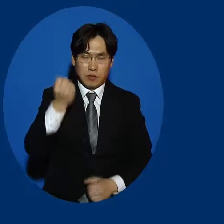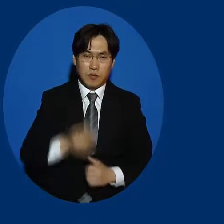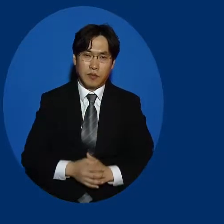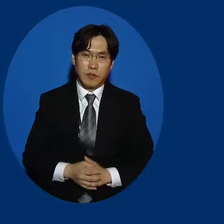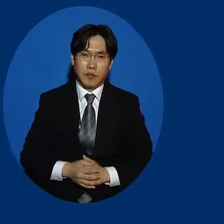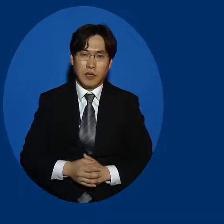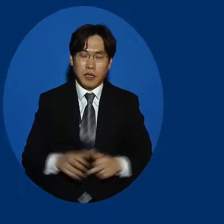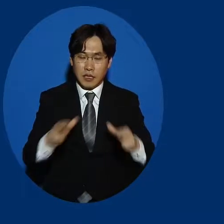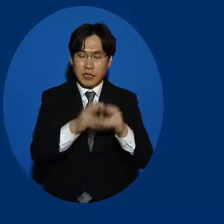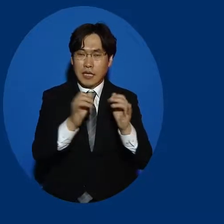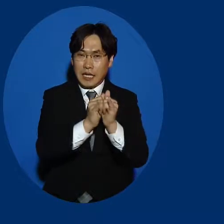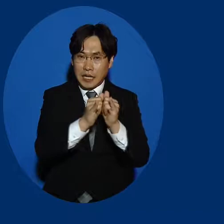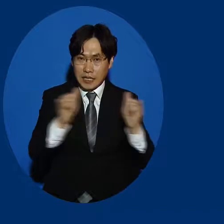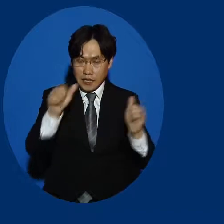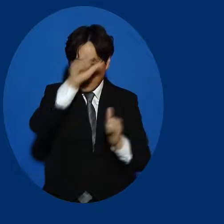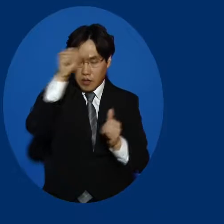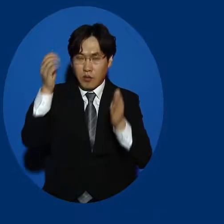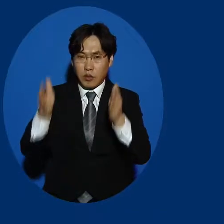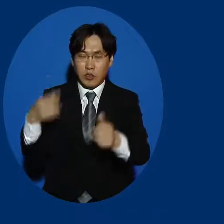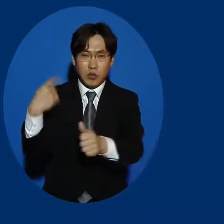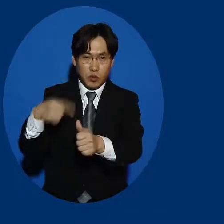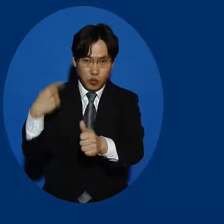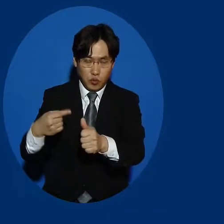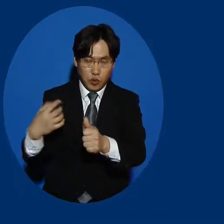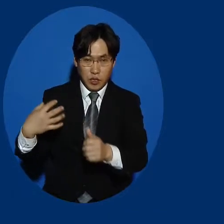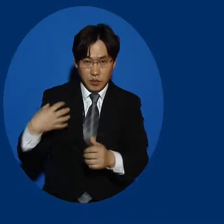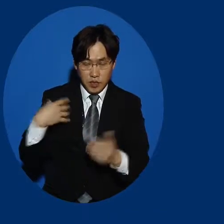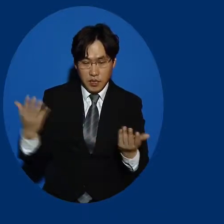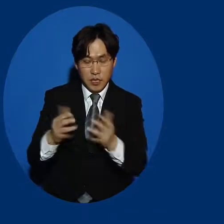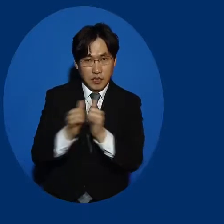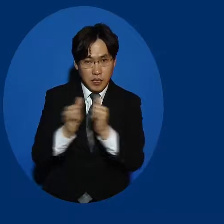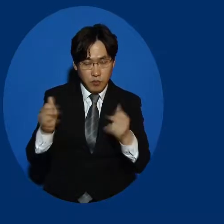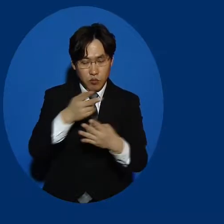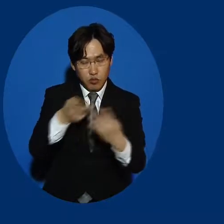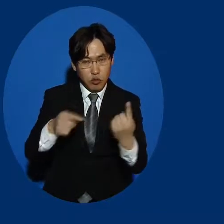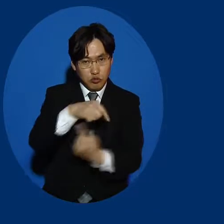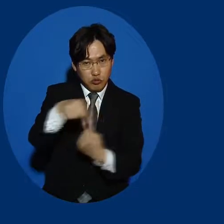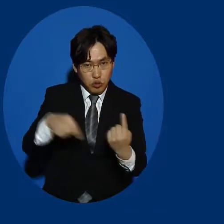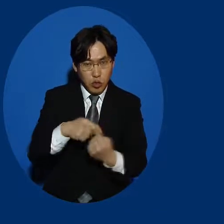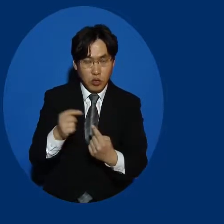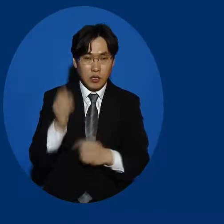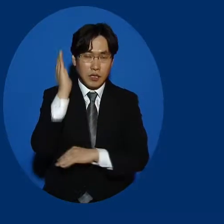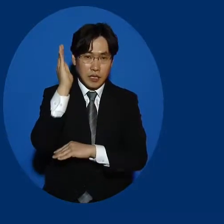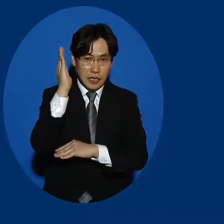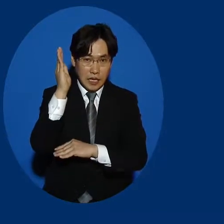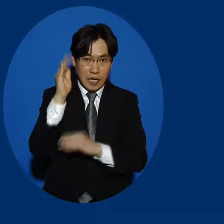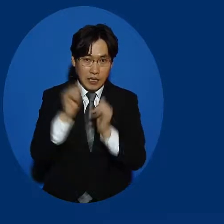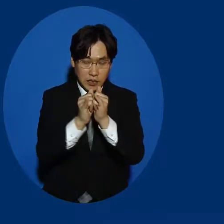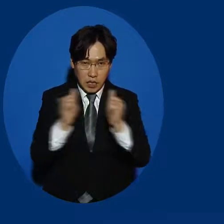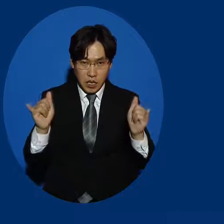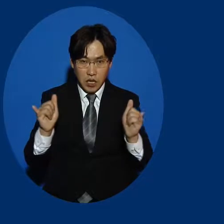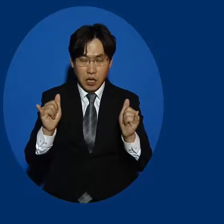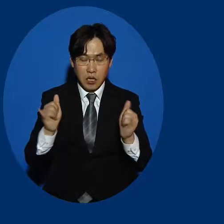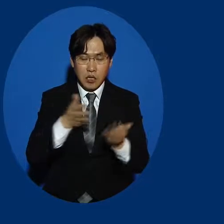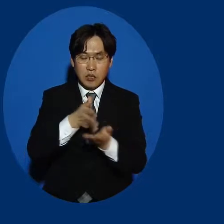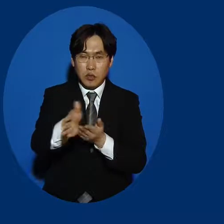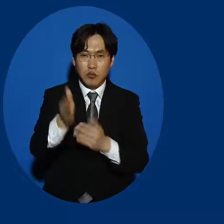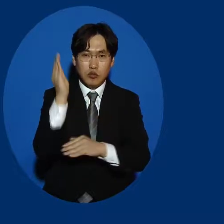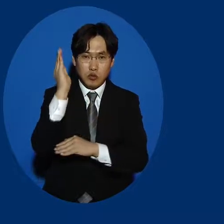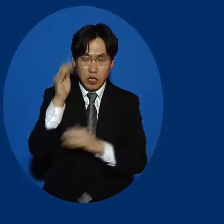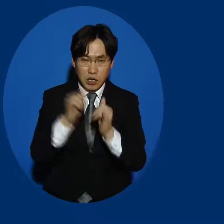많은 장애인 평생교육 기관에서 프로그램을 운영하는 강사들을 프로그램 전문